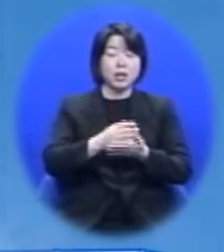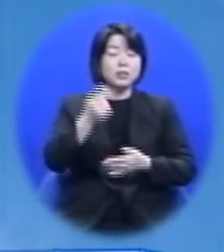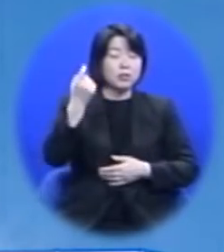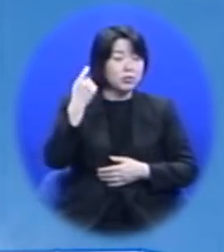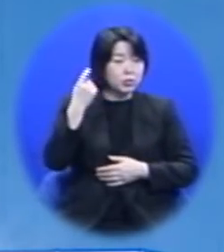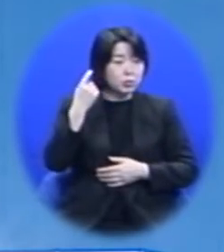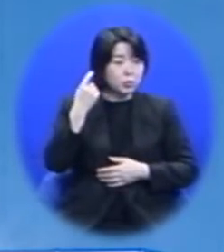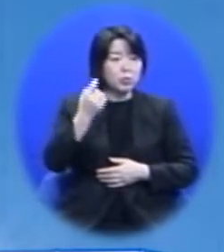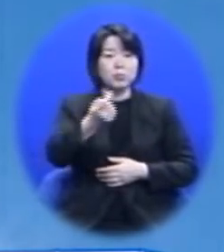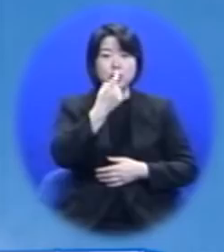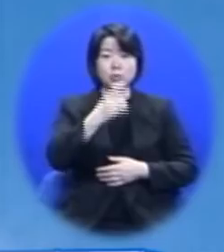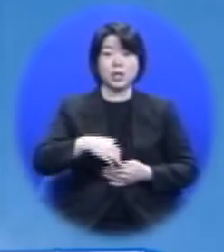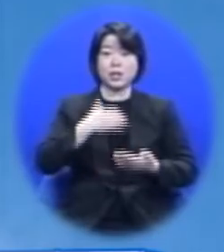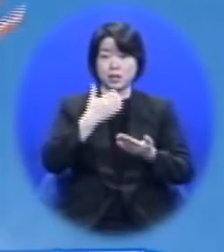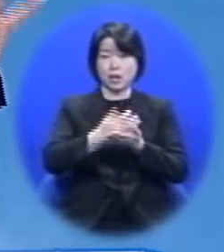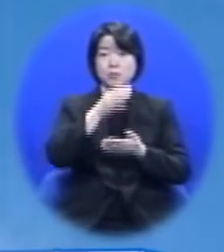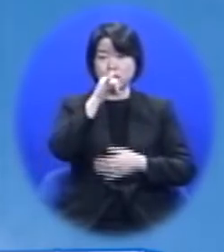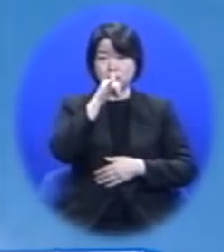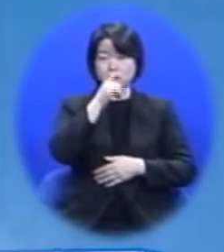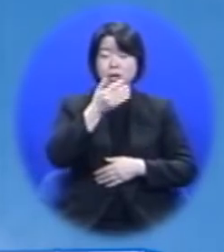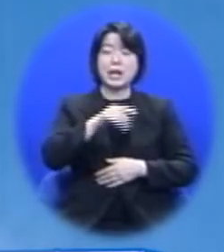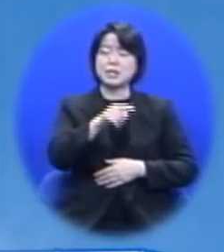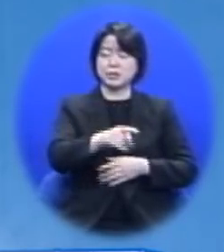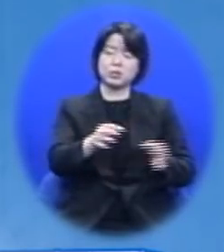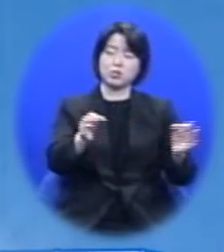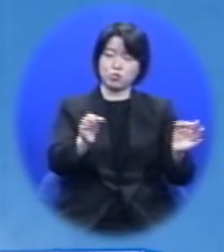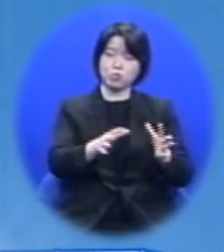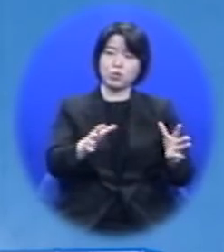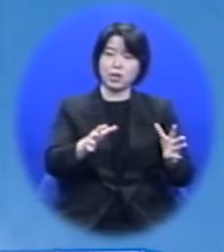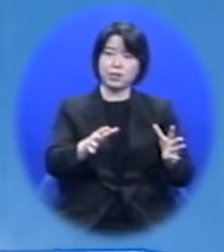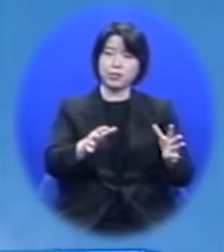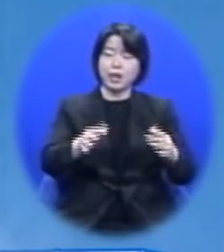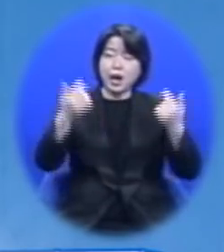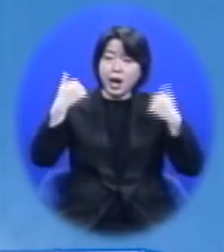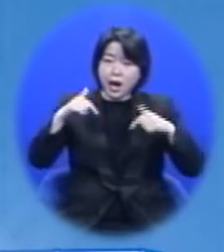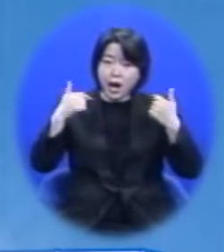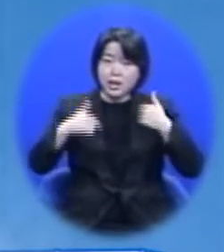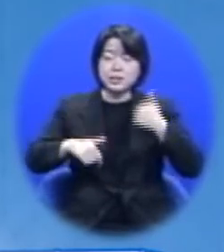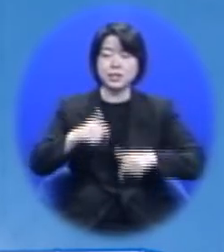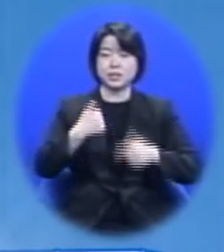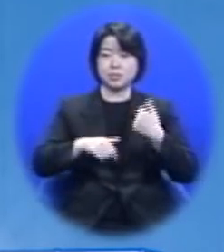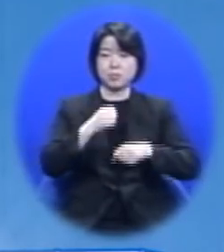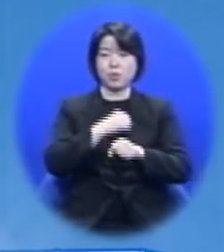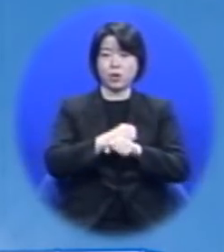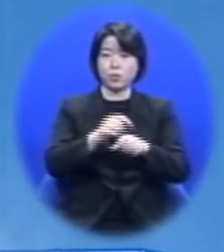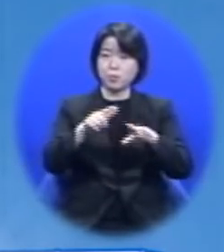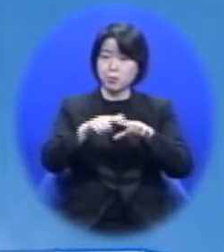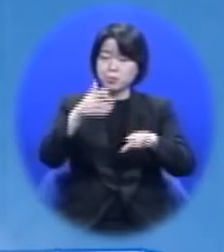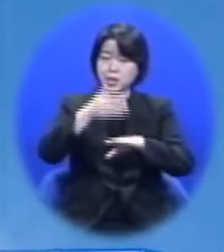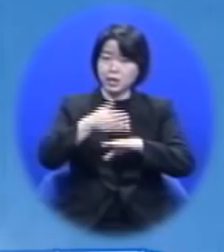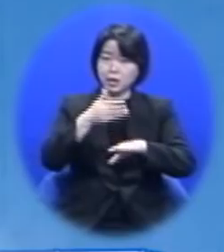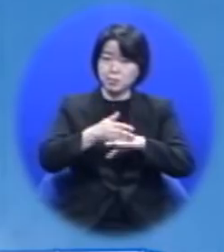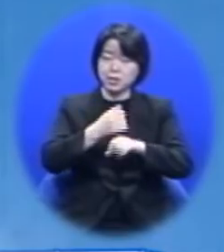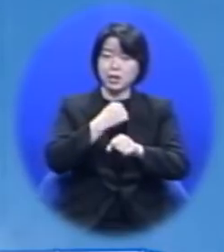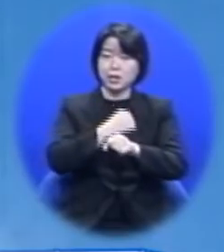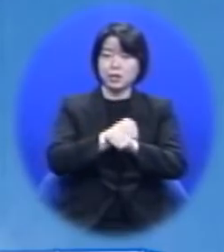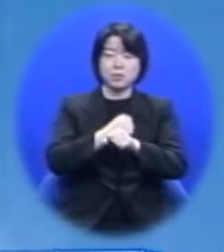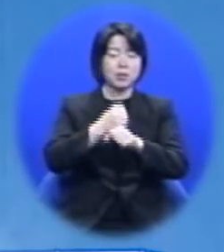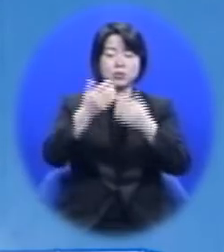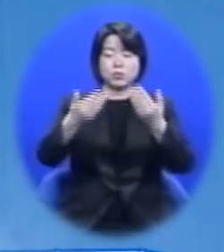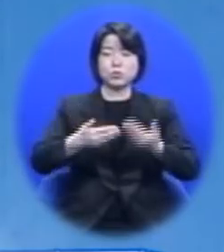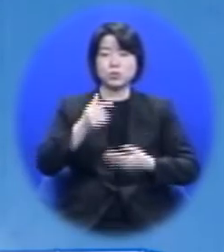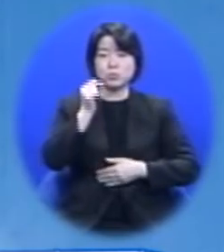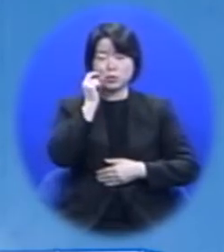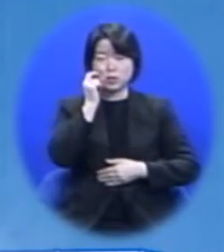있어요. 그러나 그건 그 순간이에요. 항상 기뻐하고 범사에 감사하게 해주지 못해요.